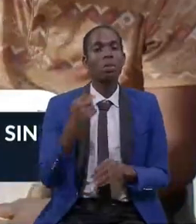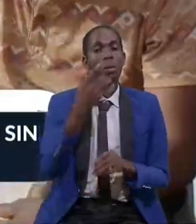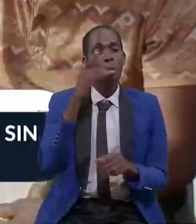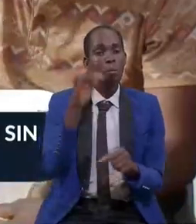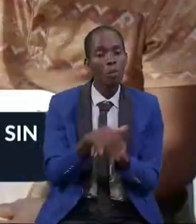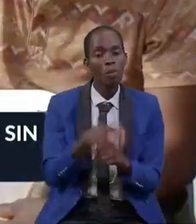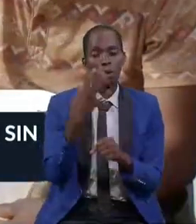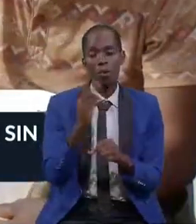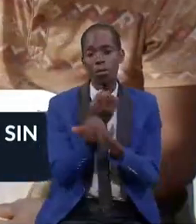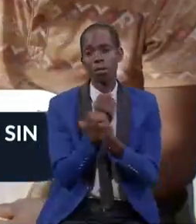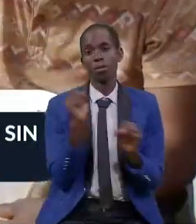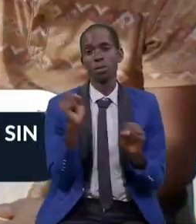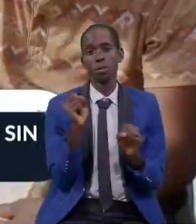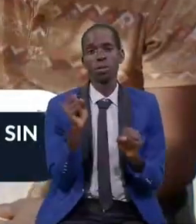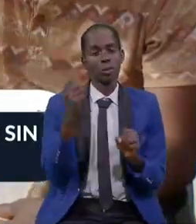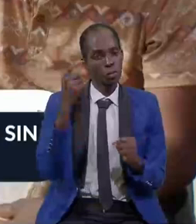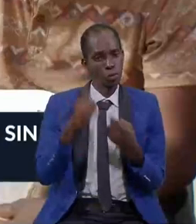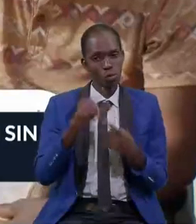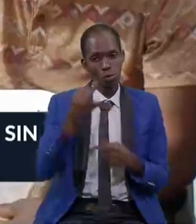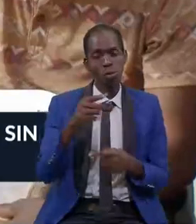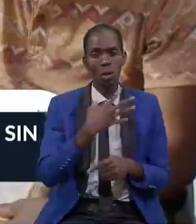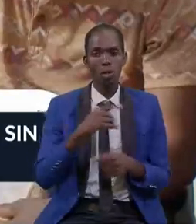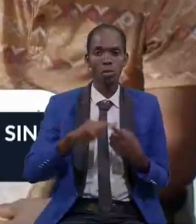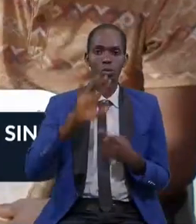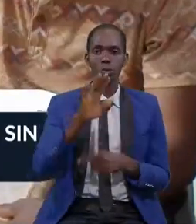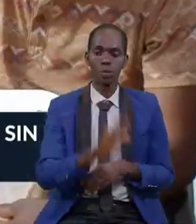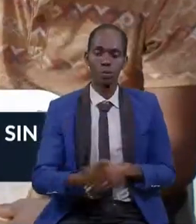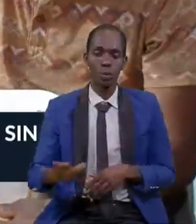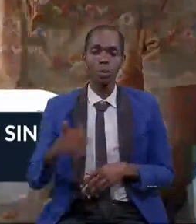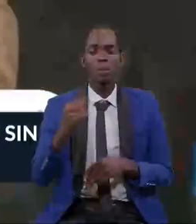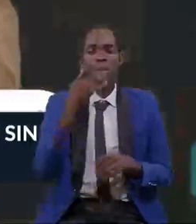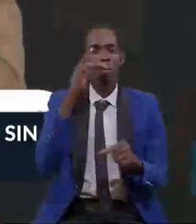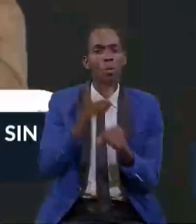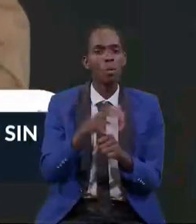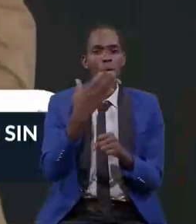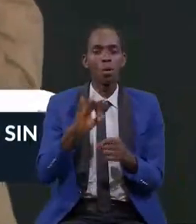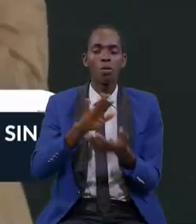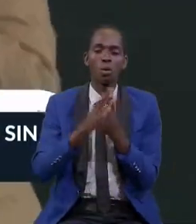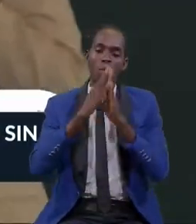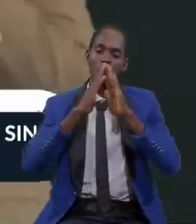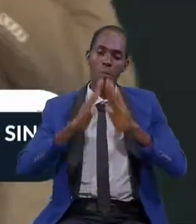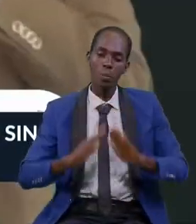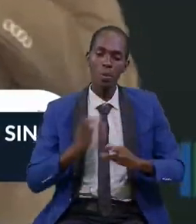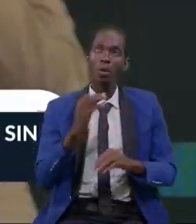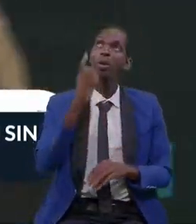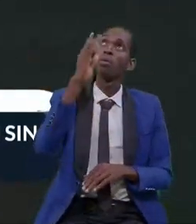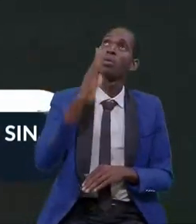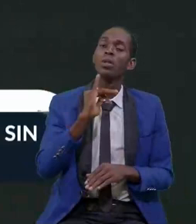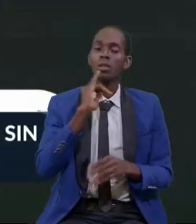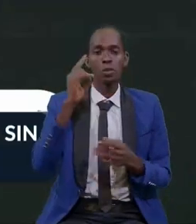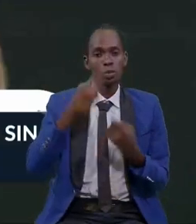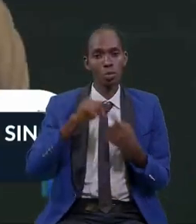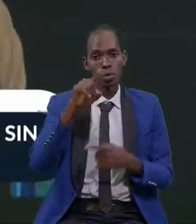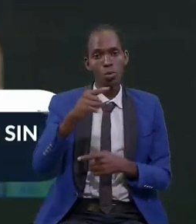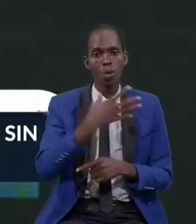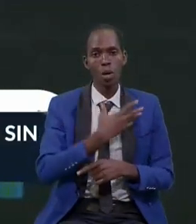du salut est pour vous et pour vos enfants. La promesse de la paix de Dieu est pour vous et pour vos enfants.